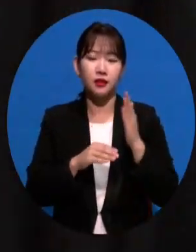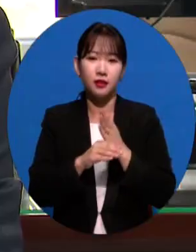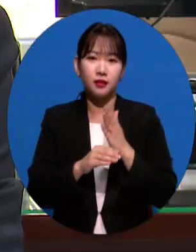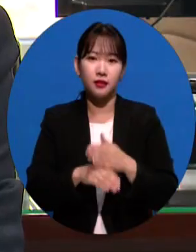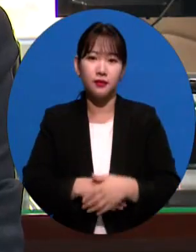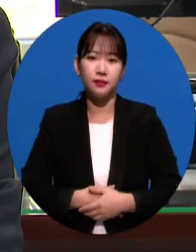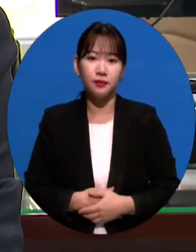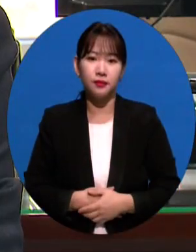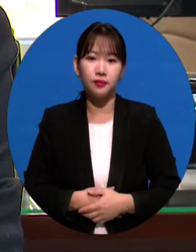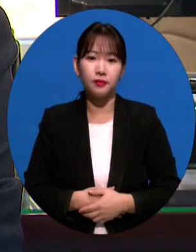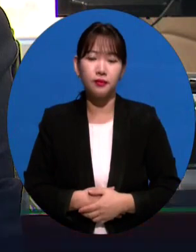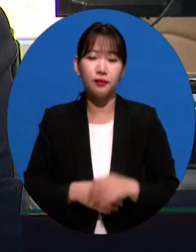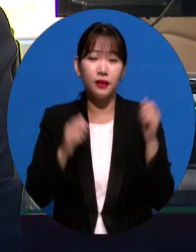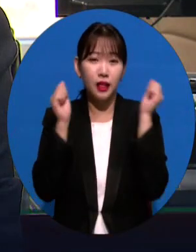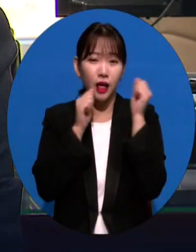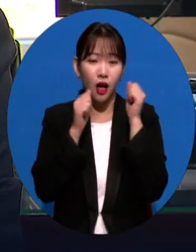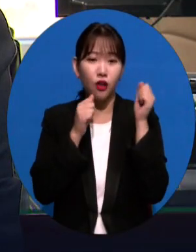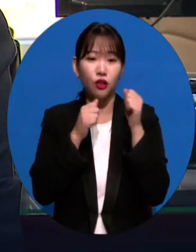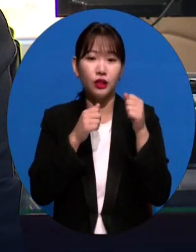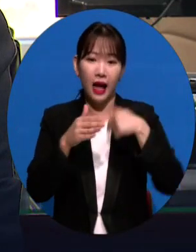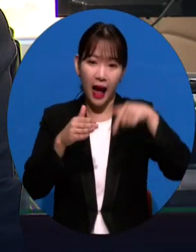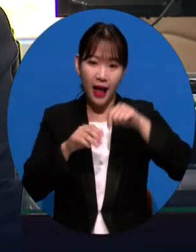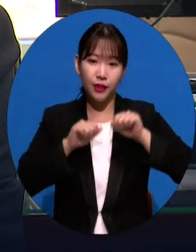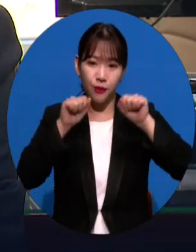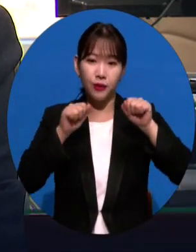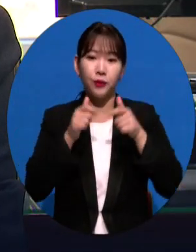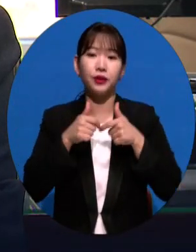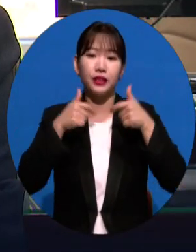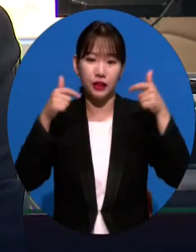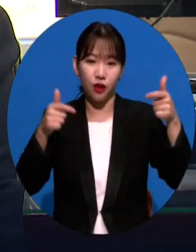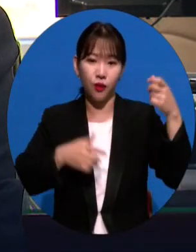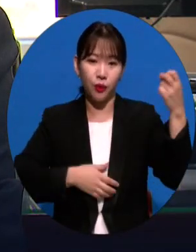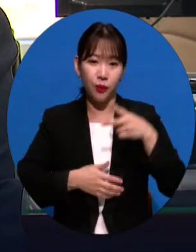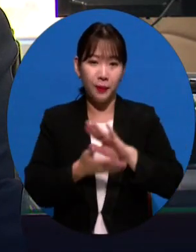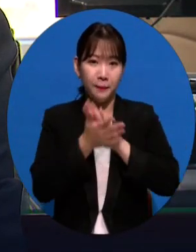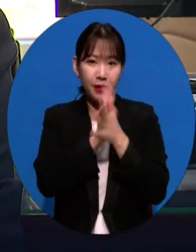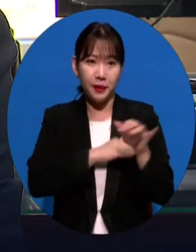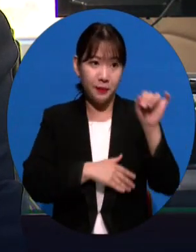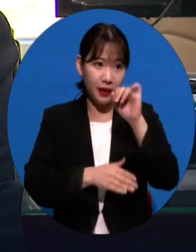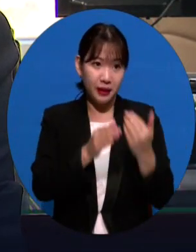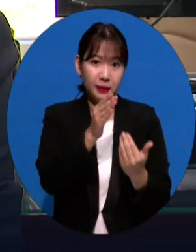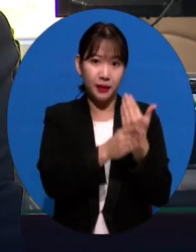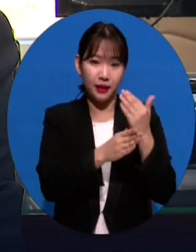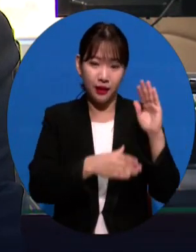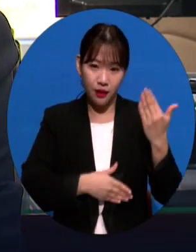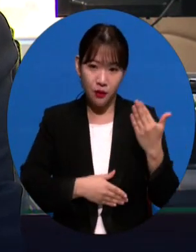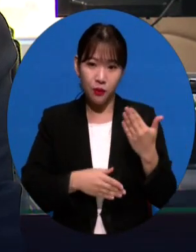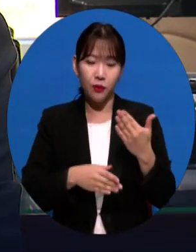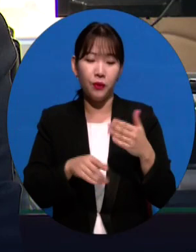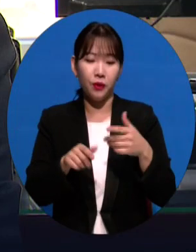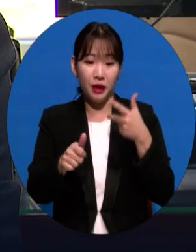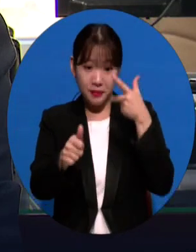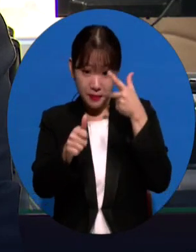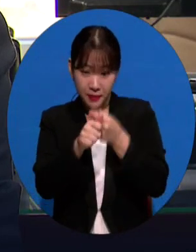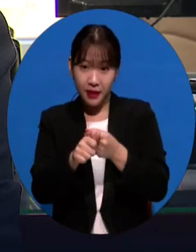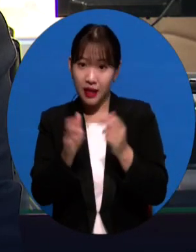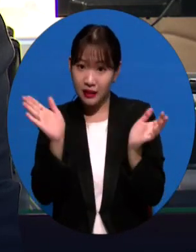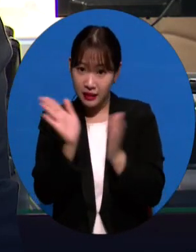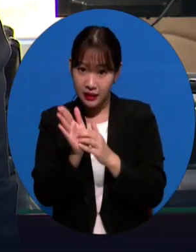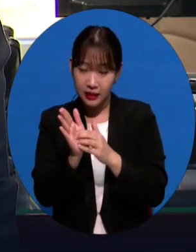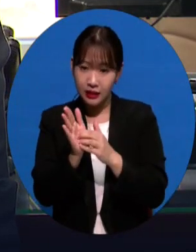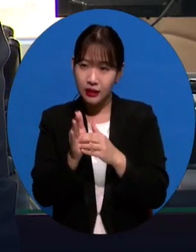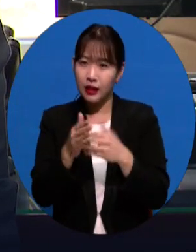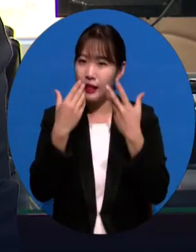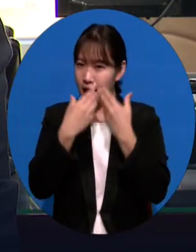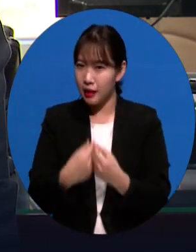있습니다. 겨울철 실내 활동이 증가하고 또 변이 바이러스가 출현하고 또 예방접종 맞은 지가